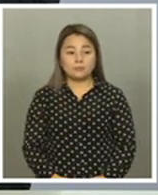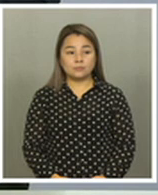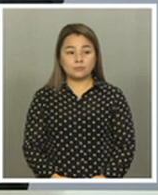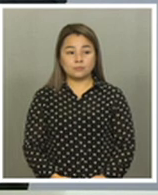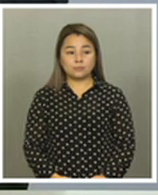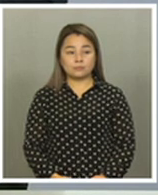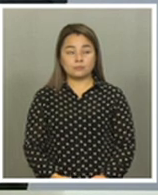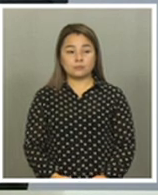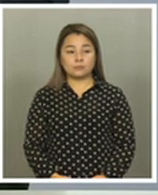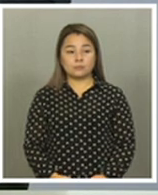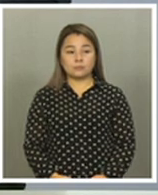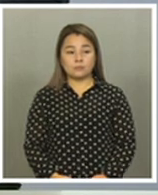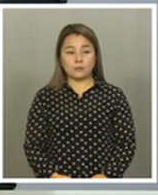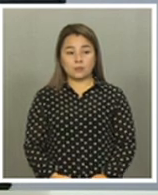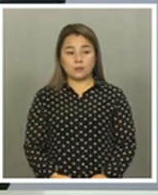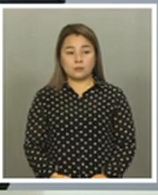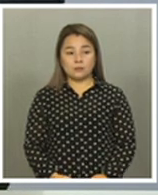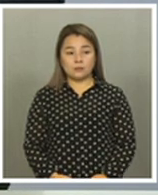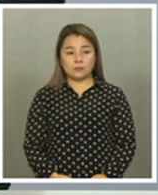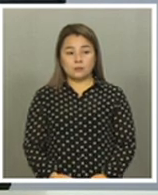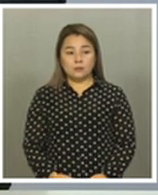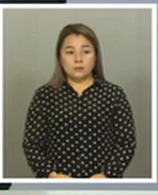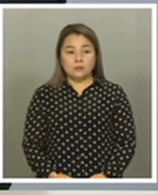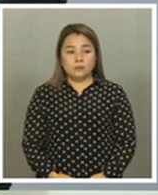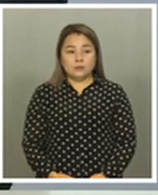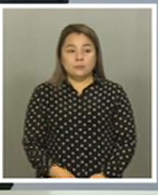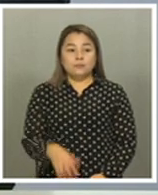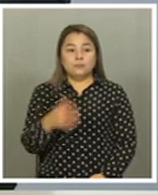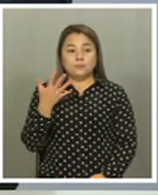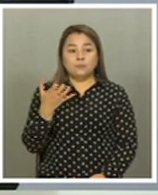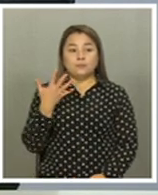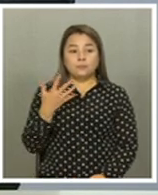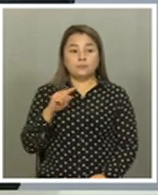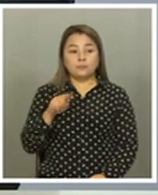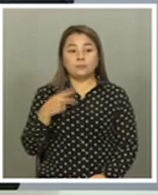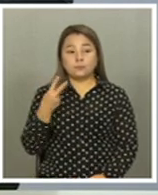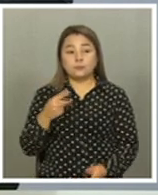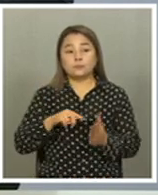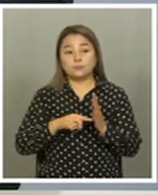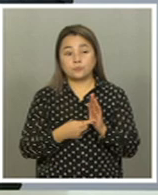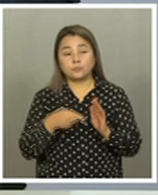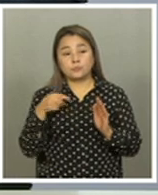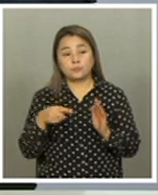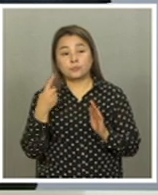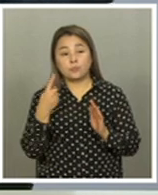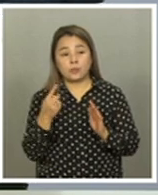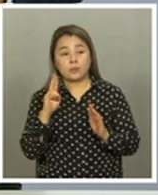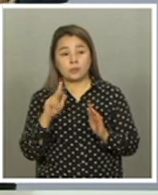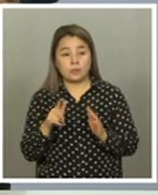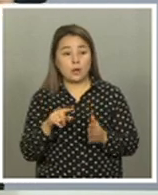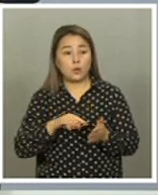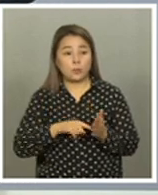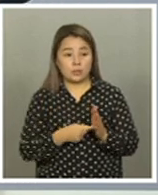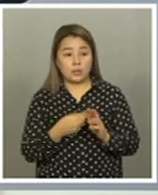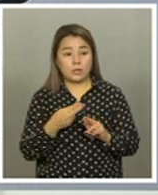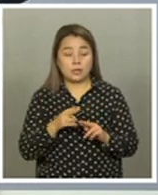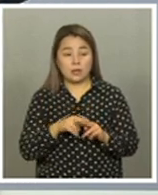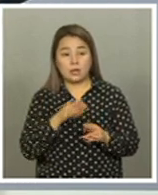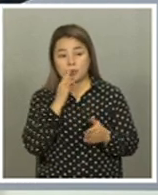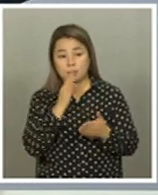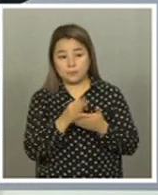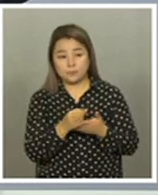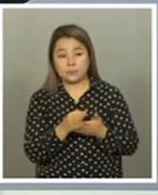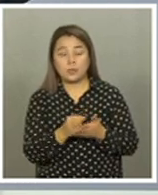айналдырайық. Килограммға айналдыратын болсақ, 505,2-ні көбейтеміз 1000-нан 1 килограммға. Себебі, жоғарыда айтқандай,